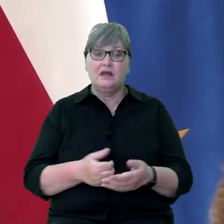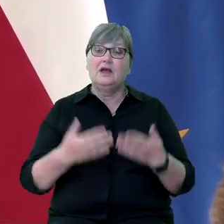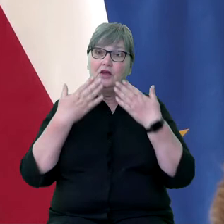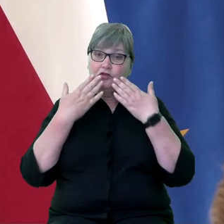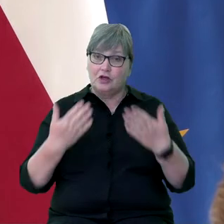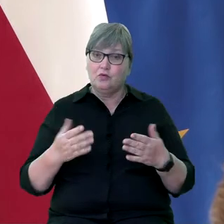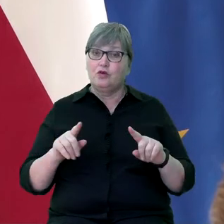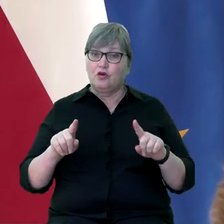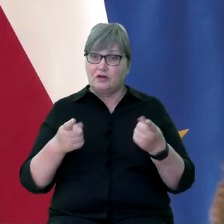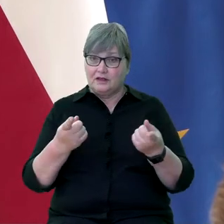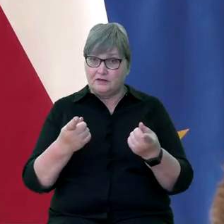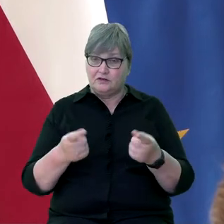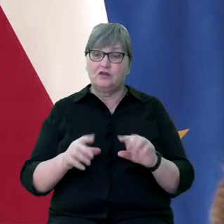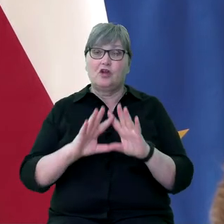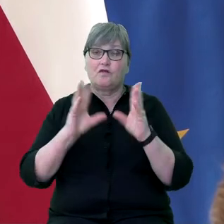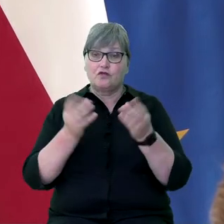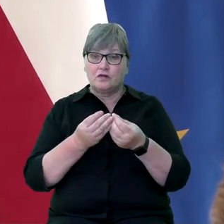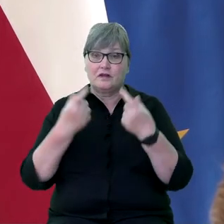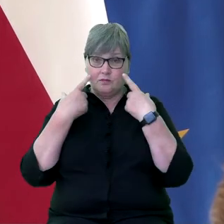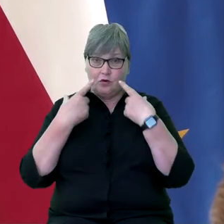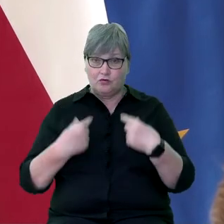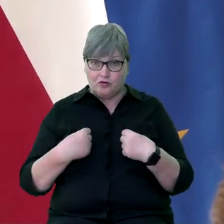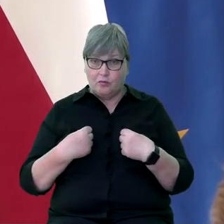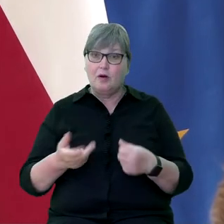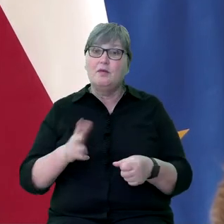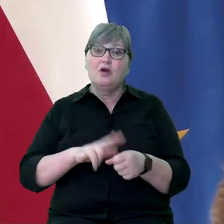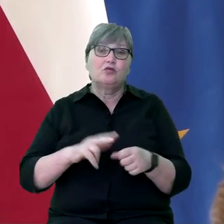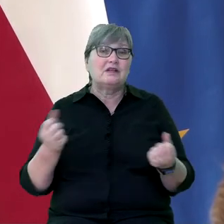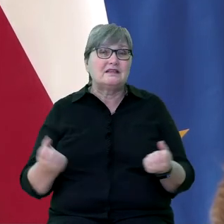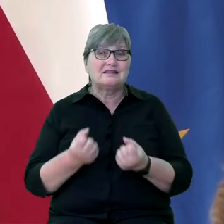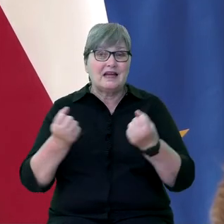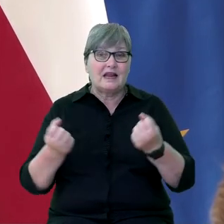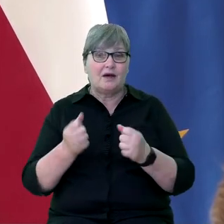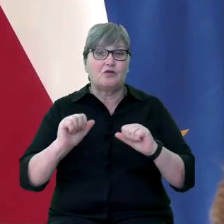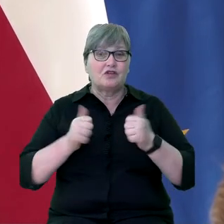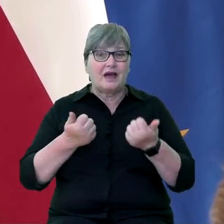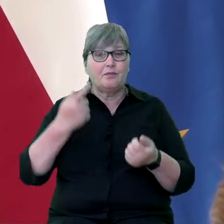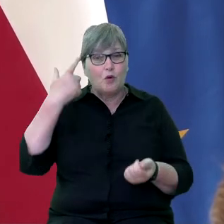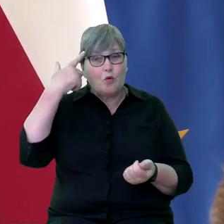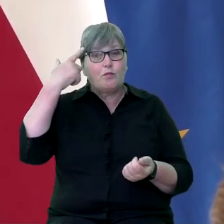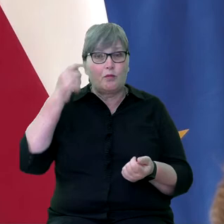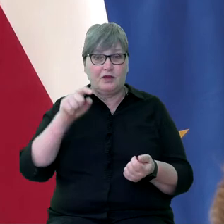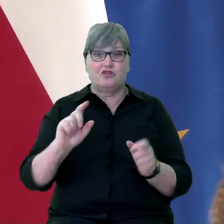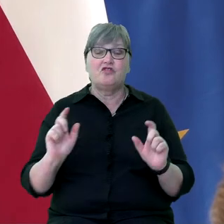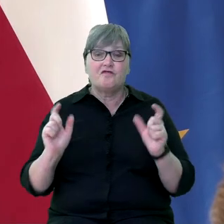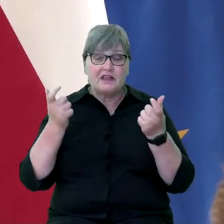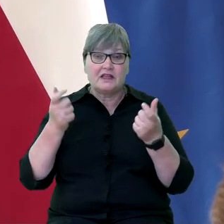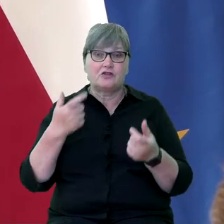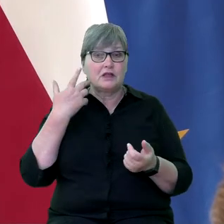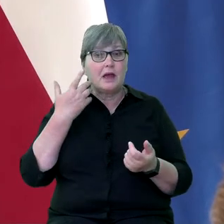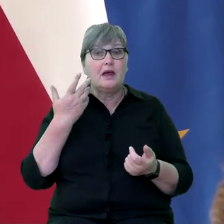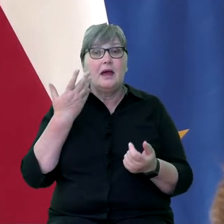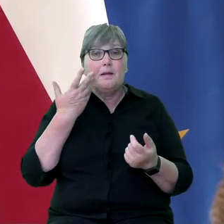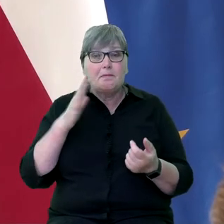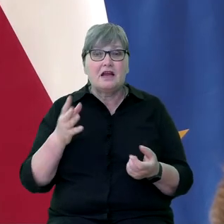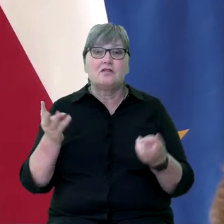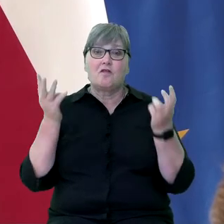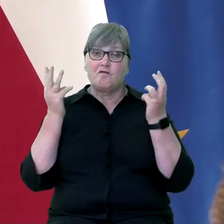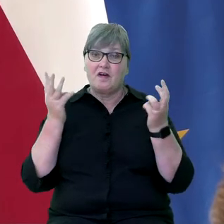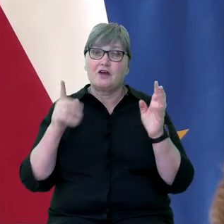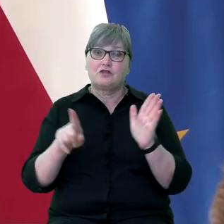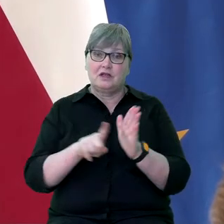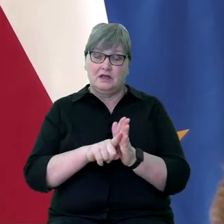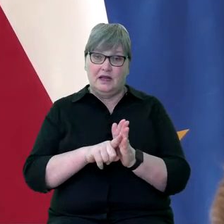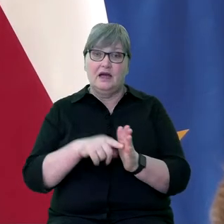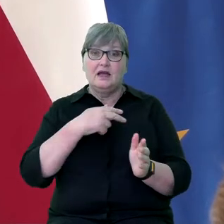organizatorom, prelegentom i wszystkim osobom, staraniem których upamiętnione zostanie wydarzenie o wielkim znaczeniu dla rozwoju naszego państwa w